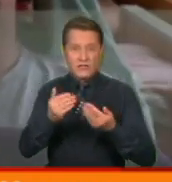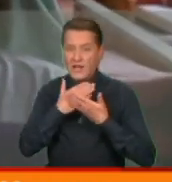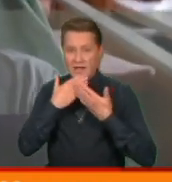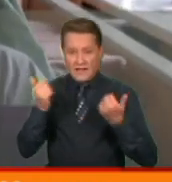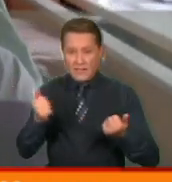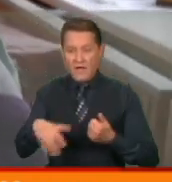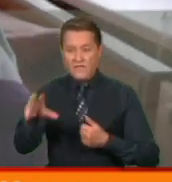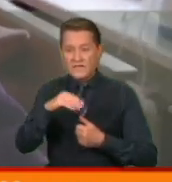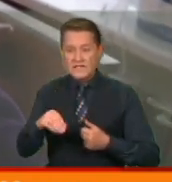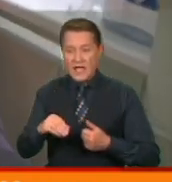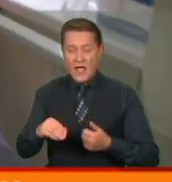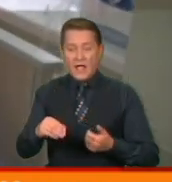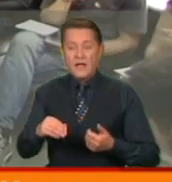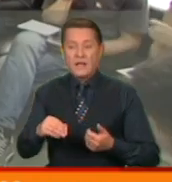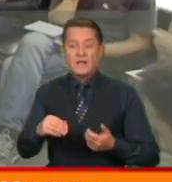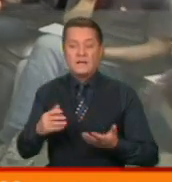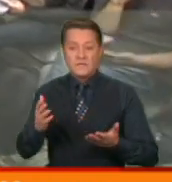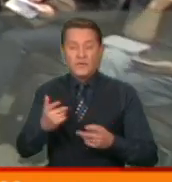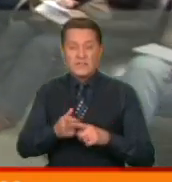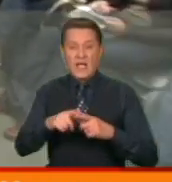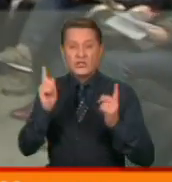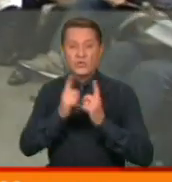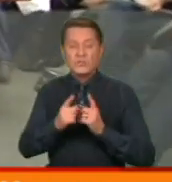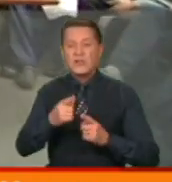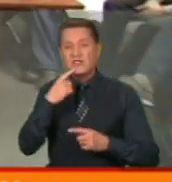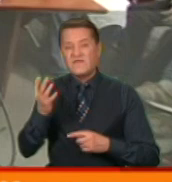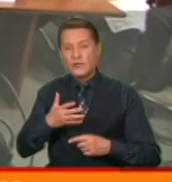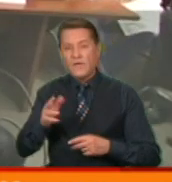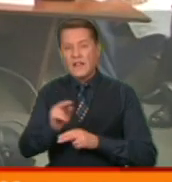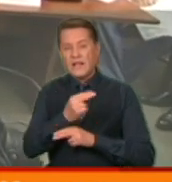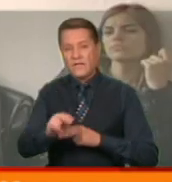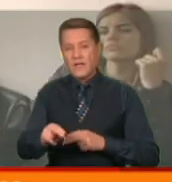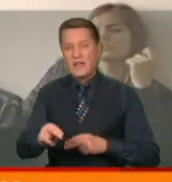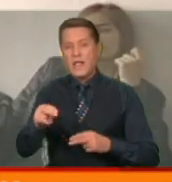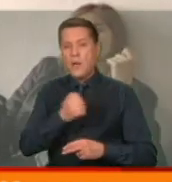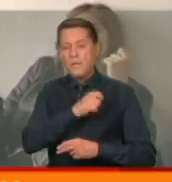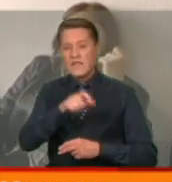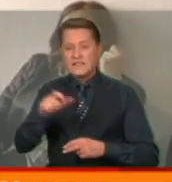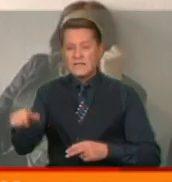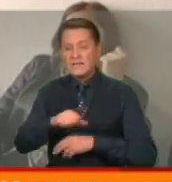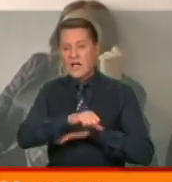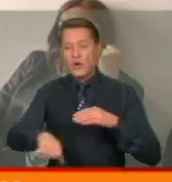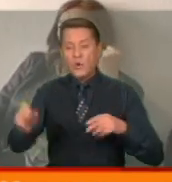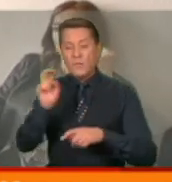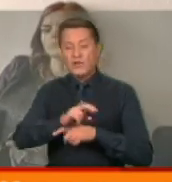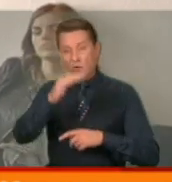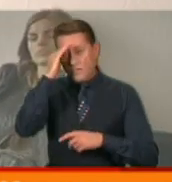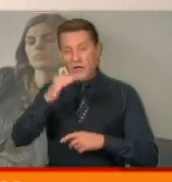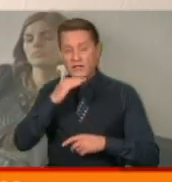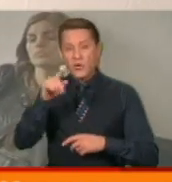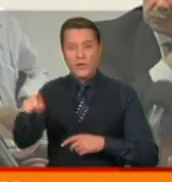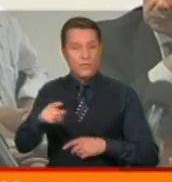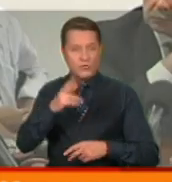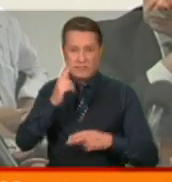Все зупинилося. До ось цієї зустрічі, коли посадовці звітували про лікування бійців за кордоном, прийшов і батько Сашка. Йому